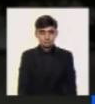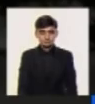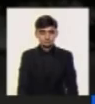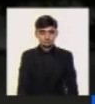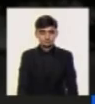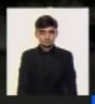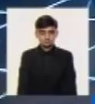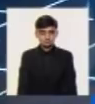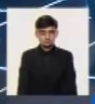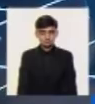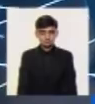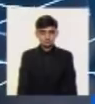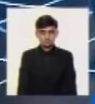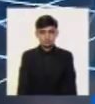Нұрсұлтан.